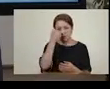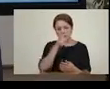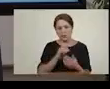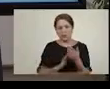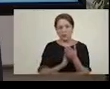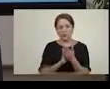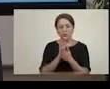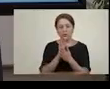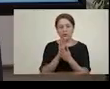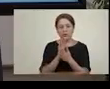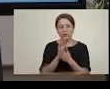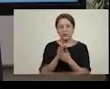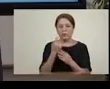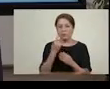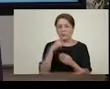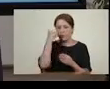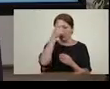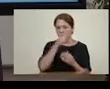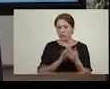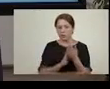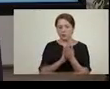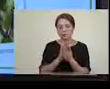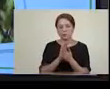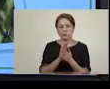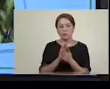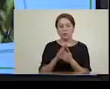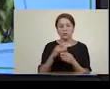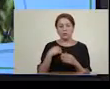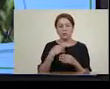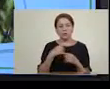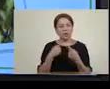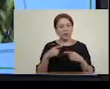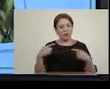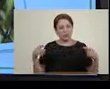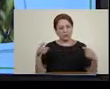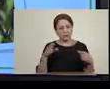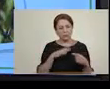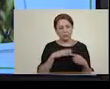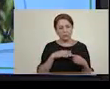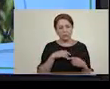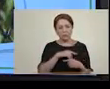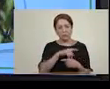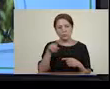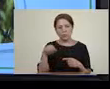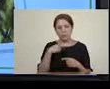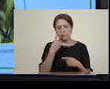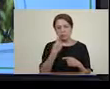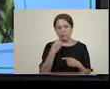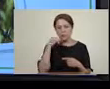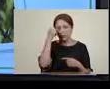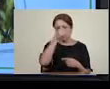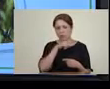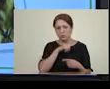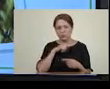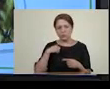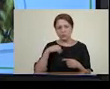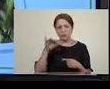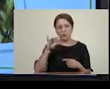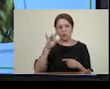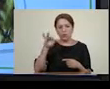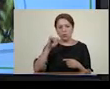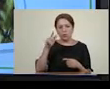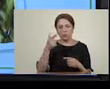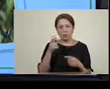1 yillik o'tlar. 1 yillik o'tlar asosan xilma-xil hisoblanib, ular 1 yilning o'zida urug'dan unib